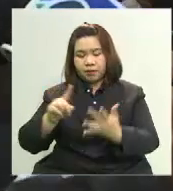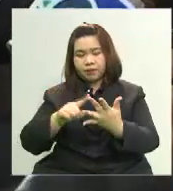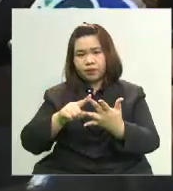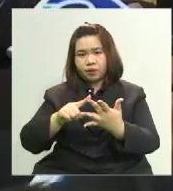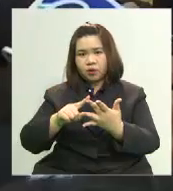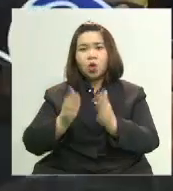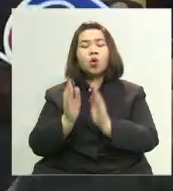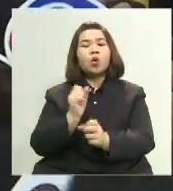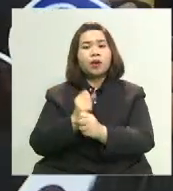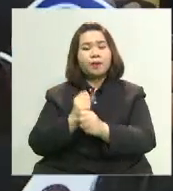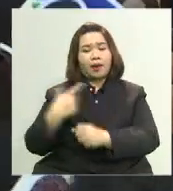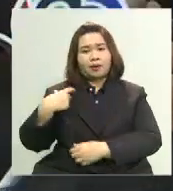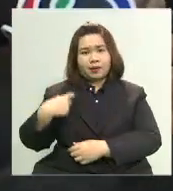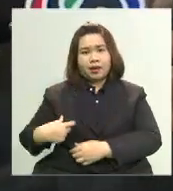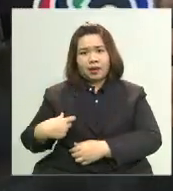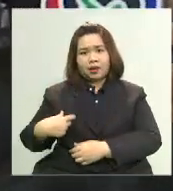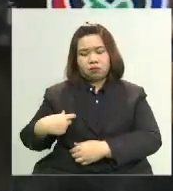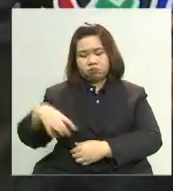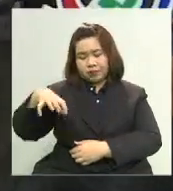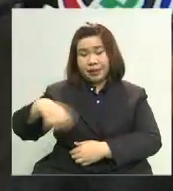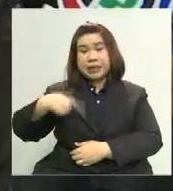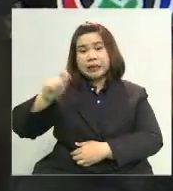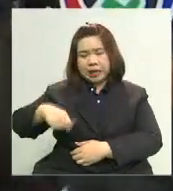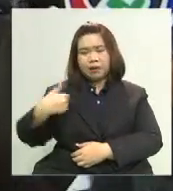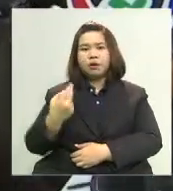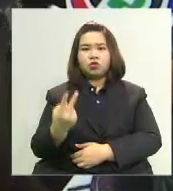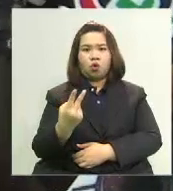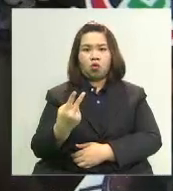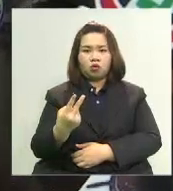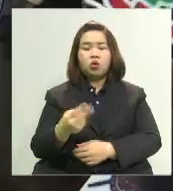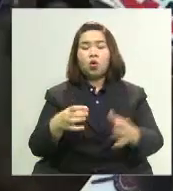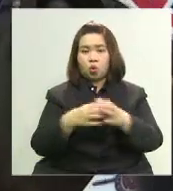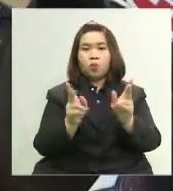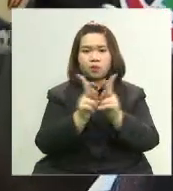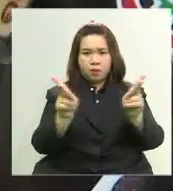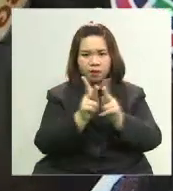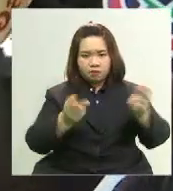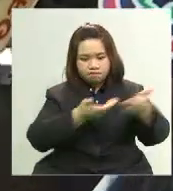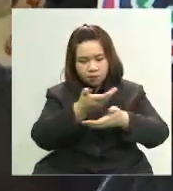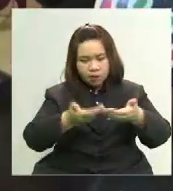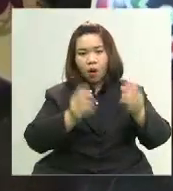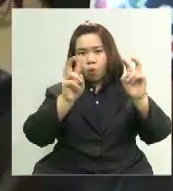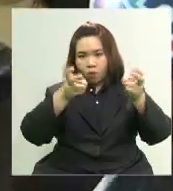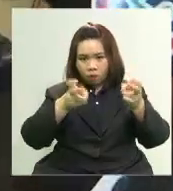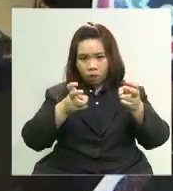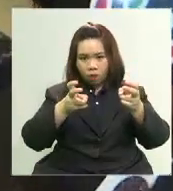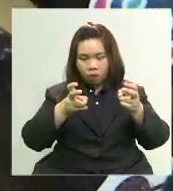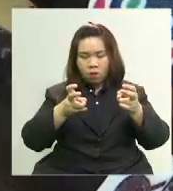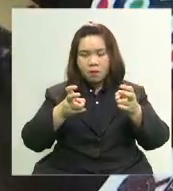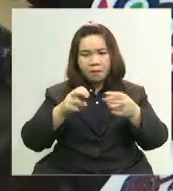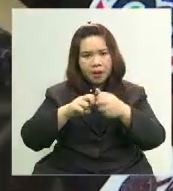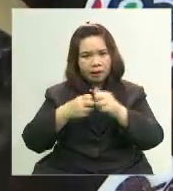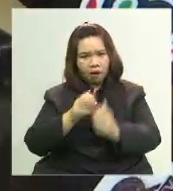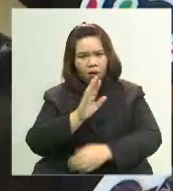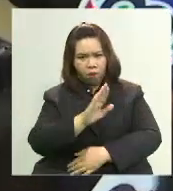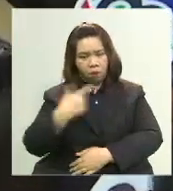ผู้ว่าความในชั้นศาล2คนซึ่งคณะกรรมการได้รับการแต่งตั้งเนี่ยจะต้องพิจารณาในประเด็นความในชั้นศ